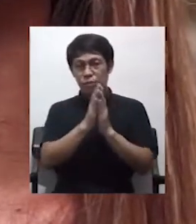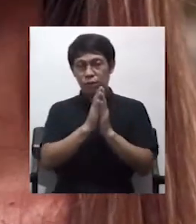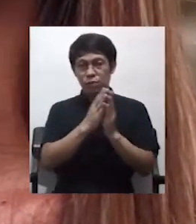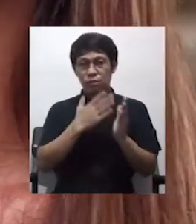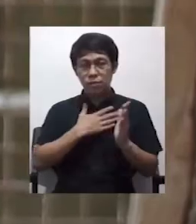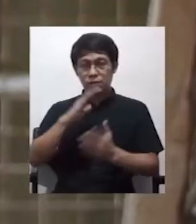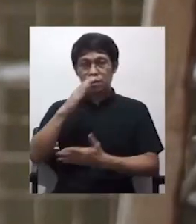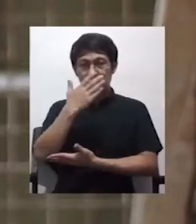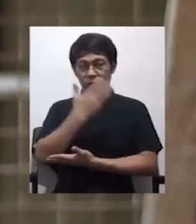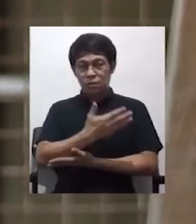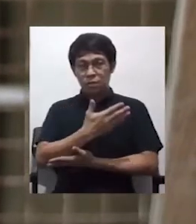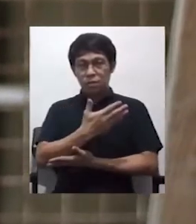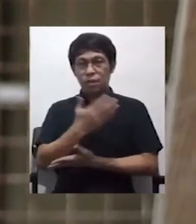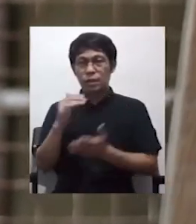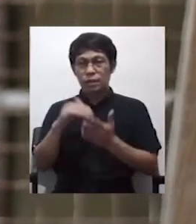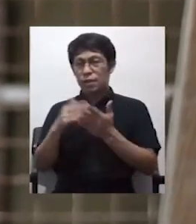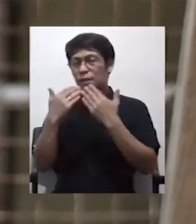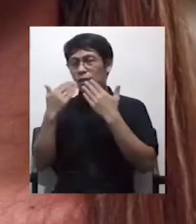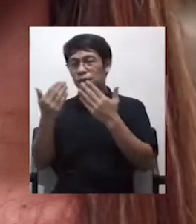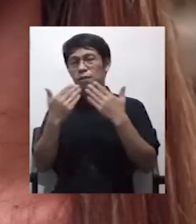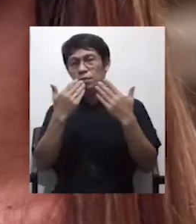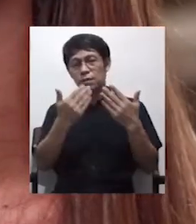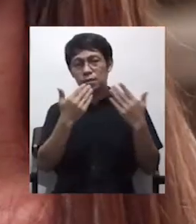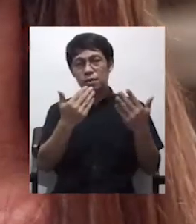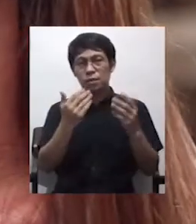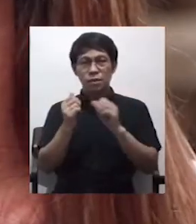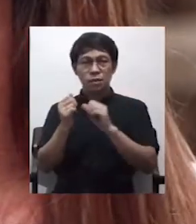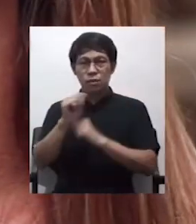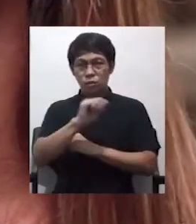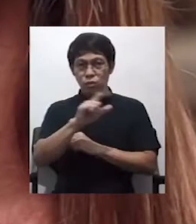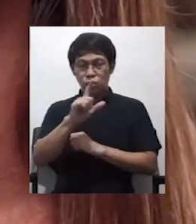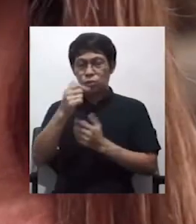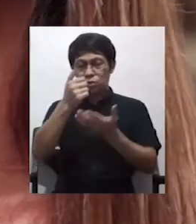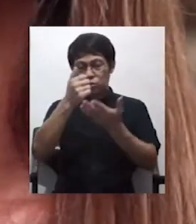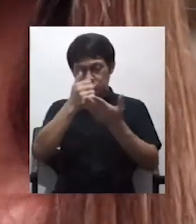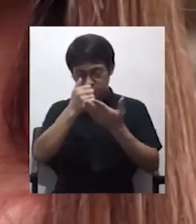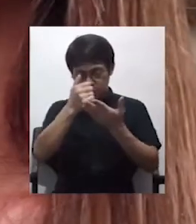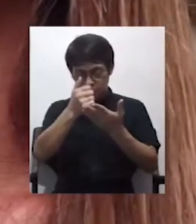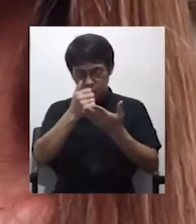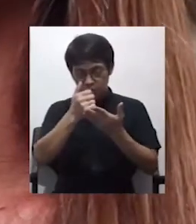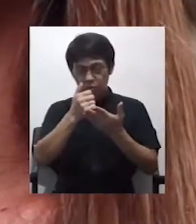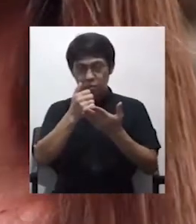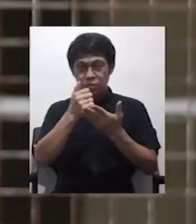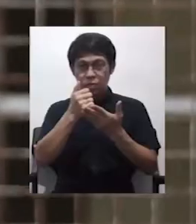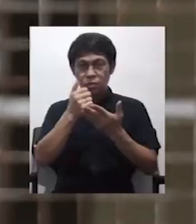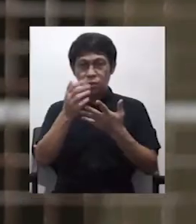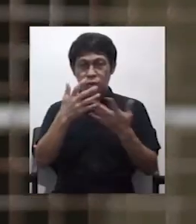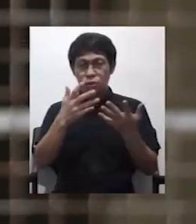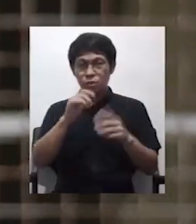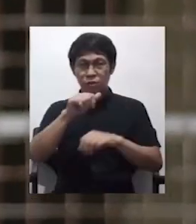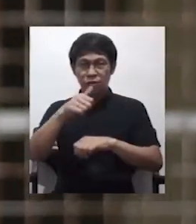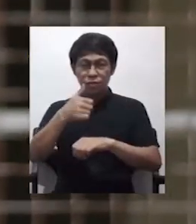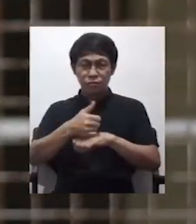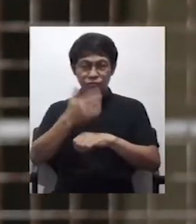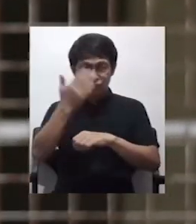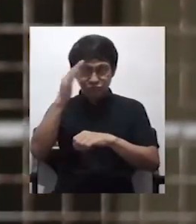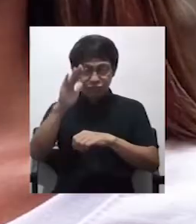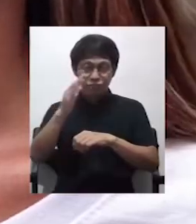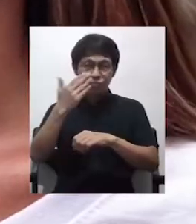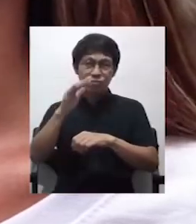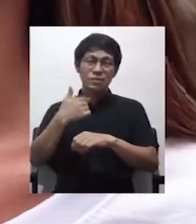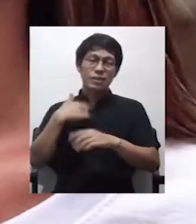anak ko. Kaya po maraming salamat po sa mga taong tumulong sa akin. Kahit po sa mga foundation na hindi ko